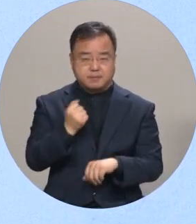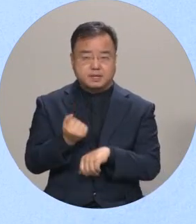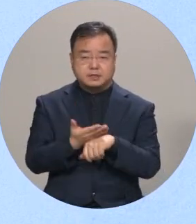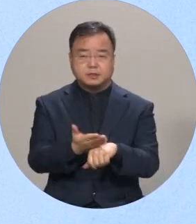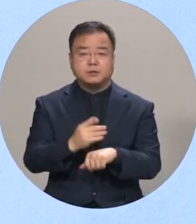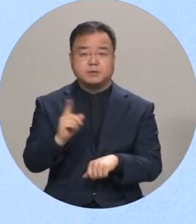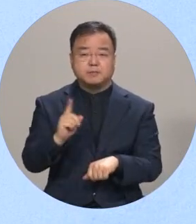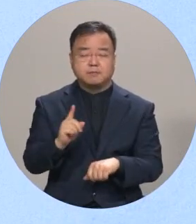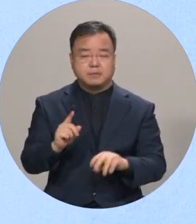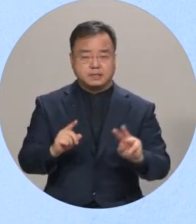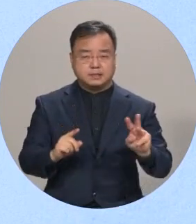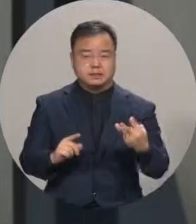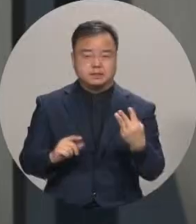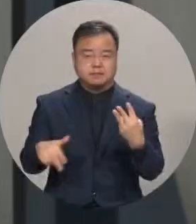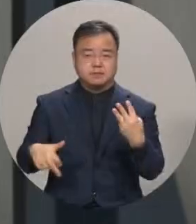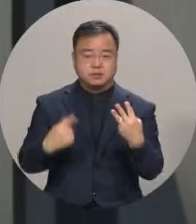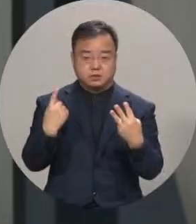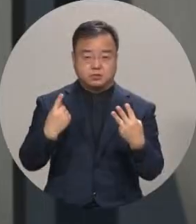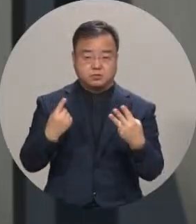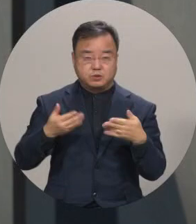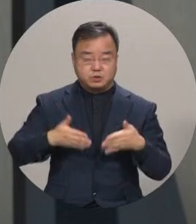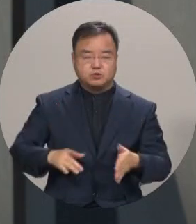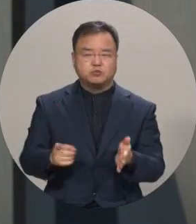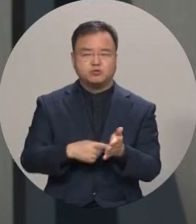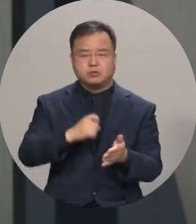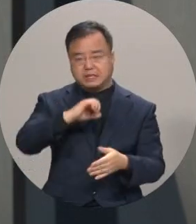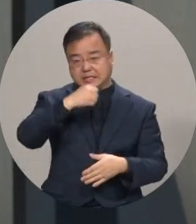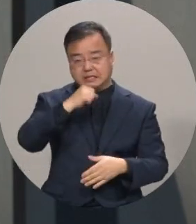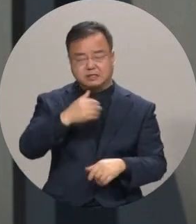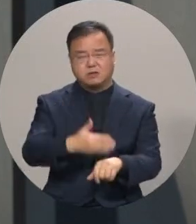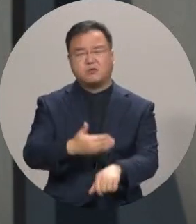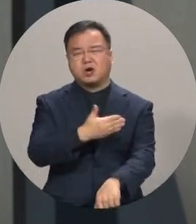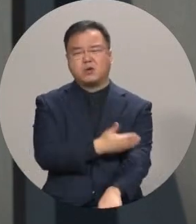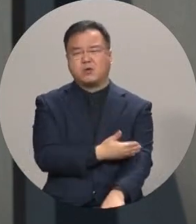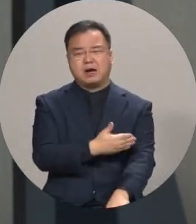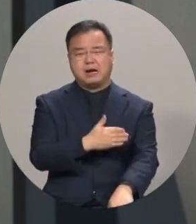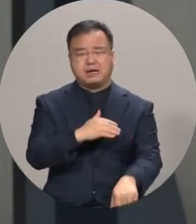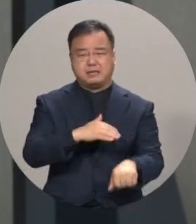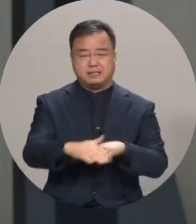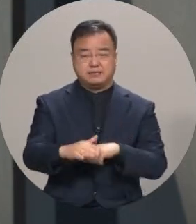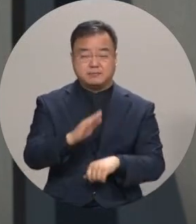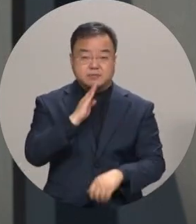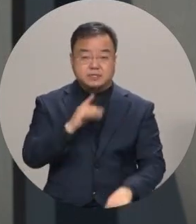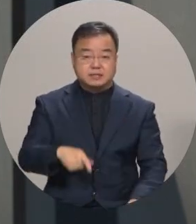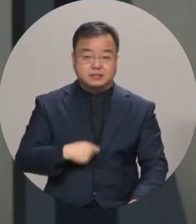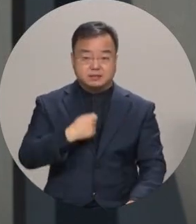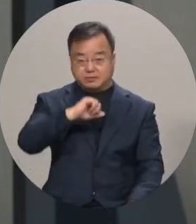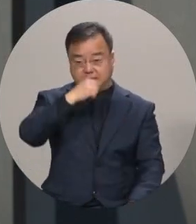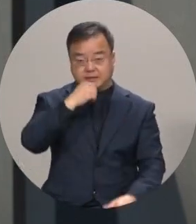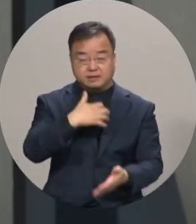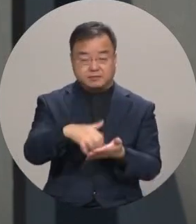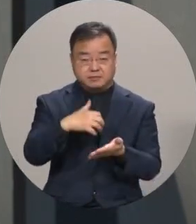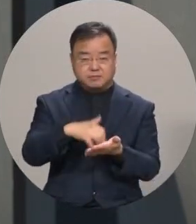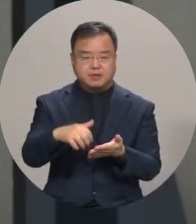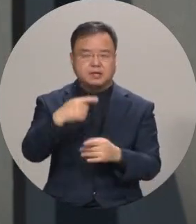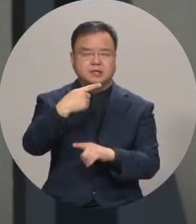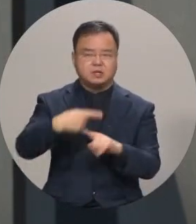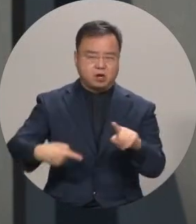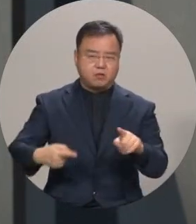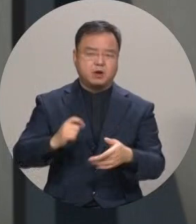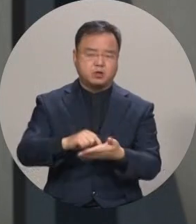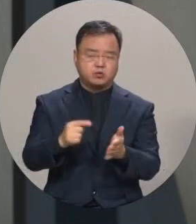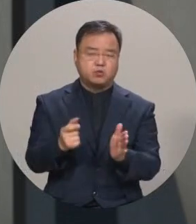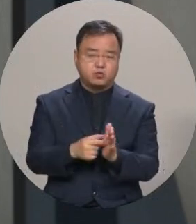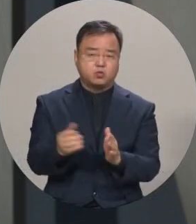300조원이라고 하는 저출산 예산은 상당히 많이 부풀려져 있습니다 실질적인 예산은 거기에 비해서 한 절반 정도 수준이기